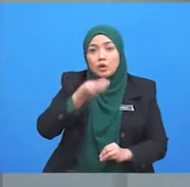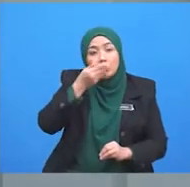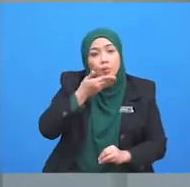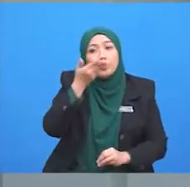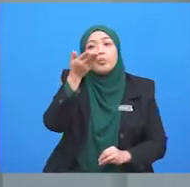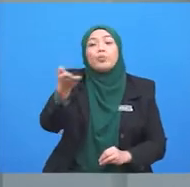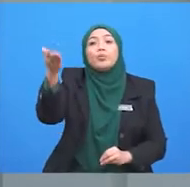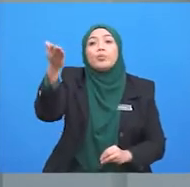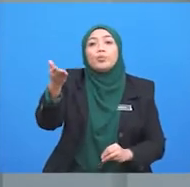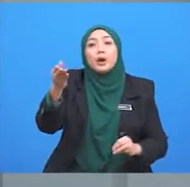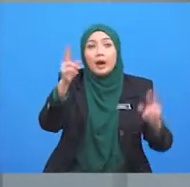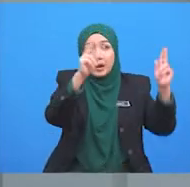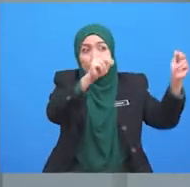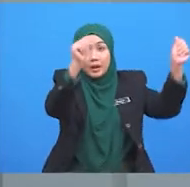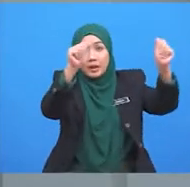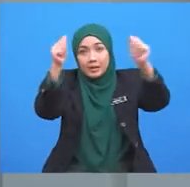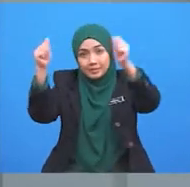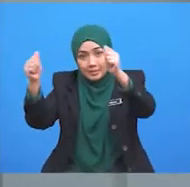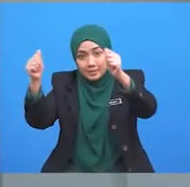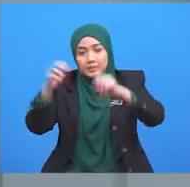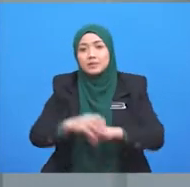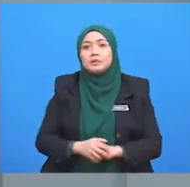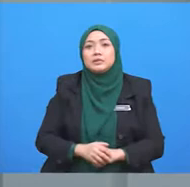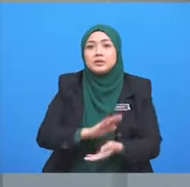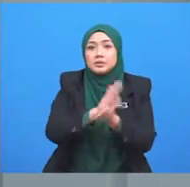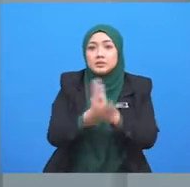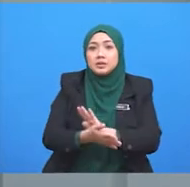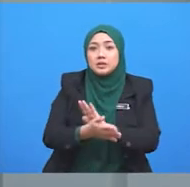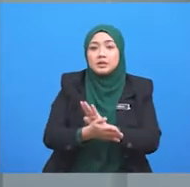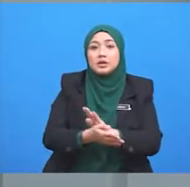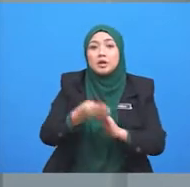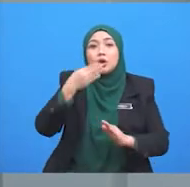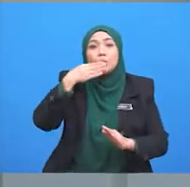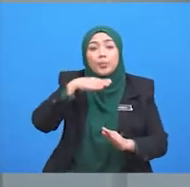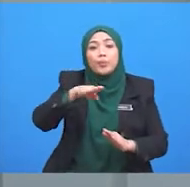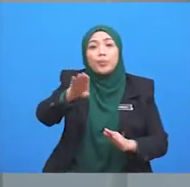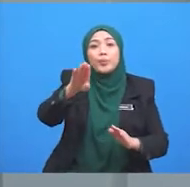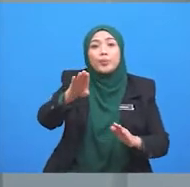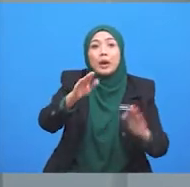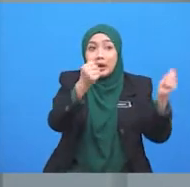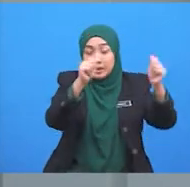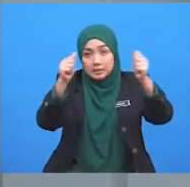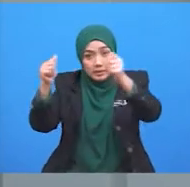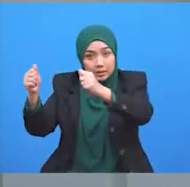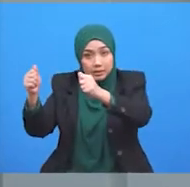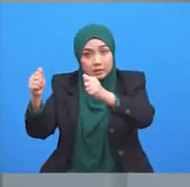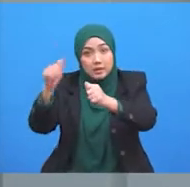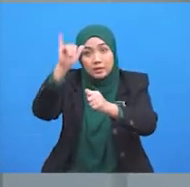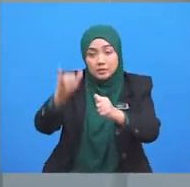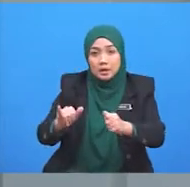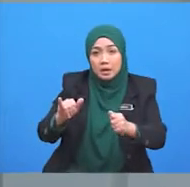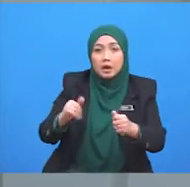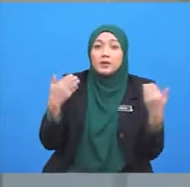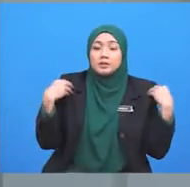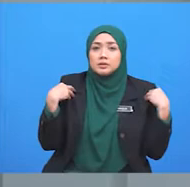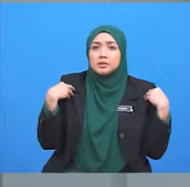angin. Semasa kejadian solstis musim panas berlaku, pergerakan tiupan angin masuk ke kawasan yang mengalami musim